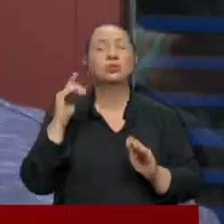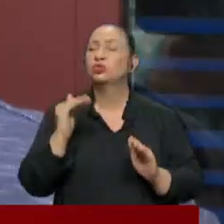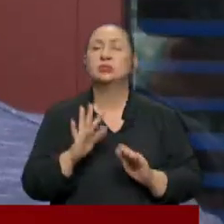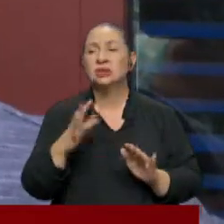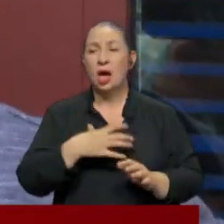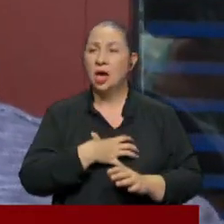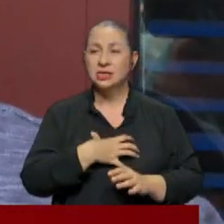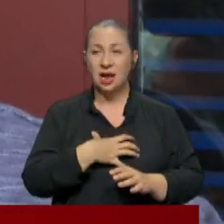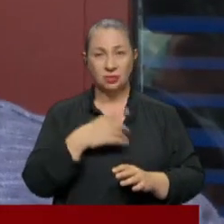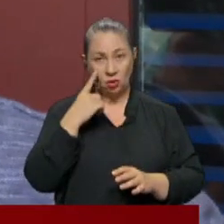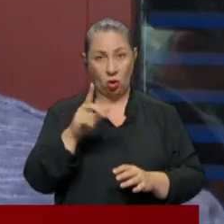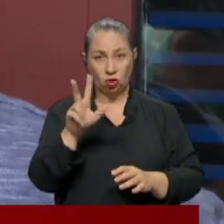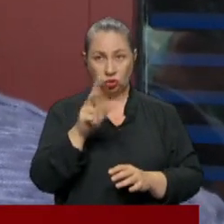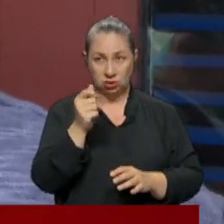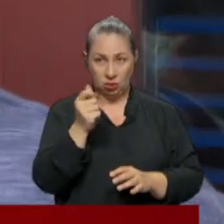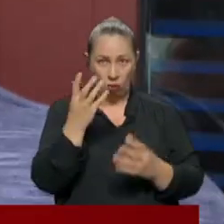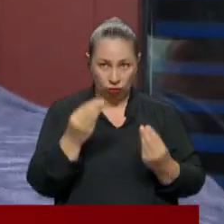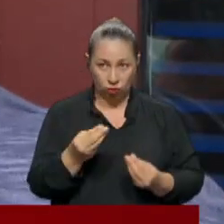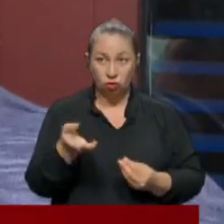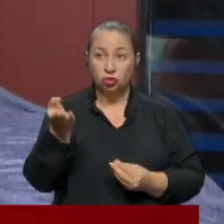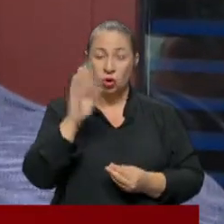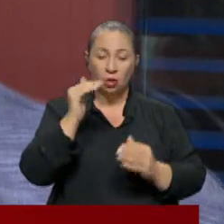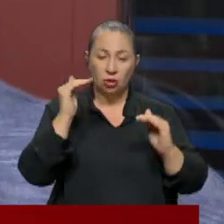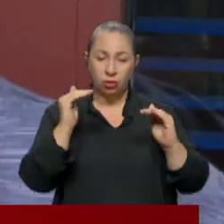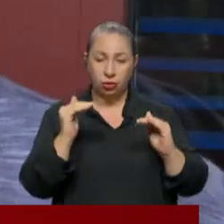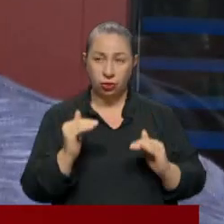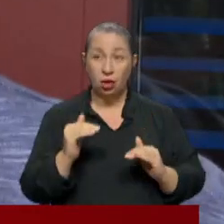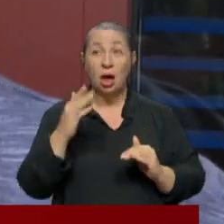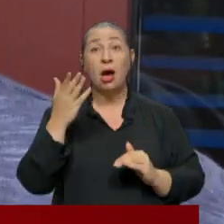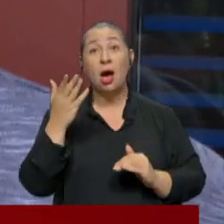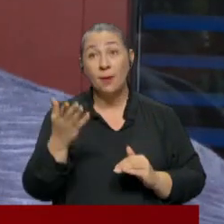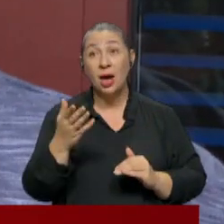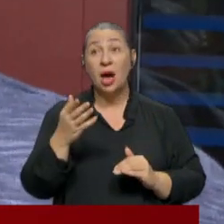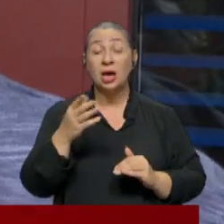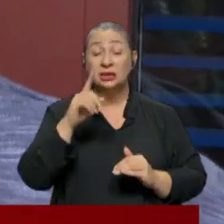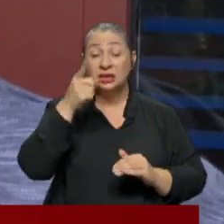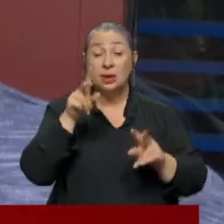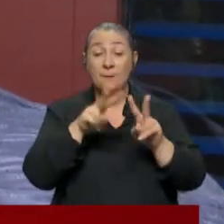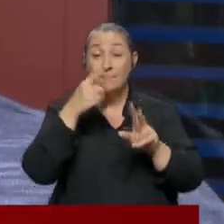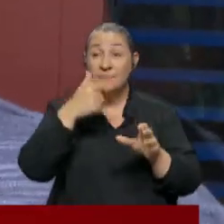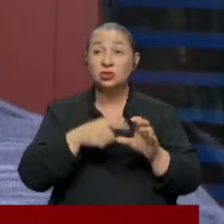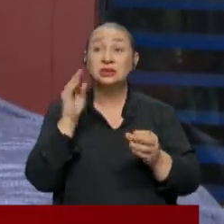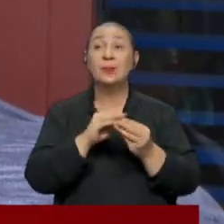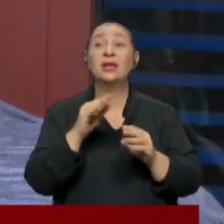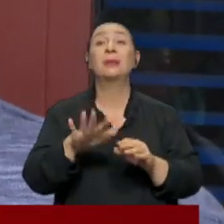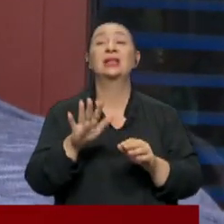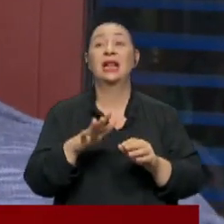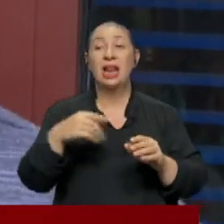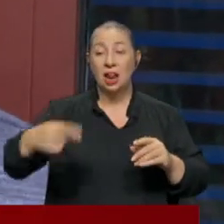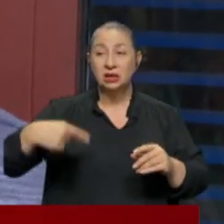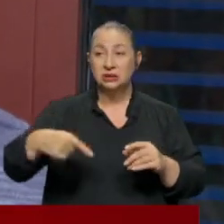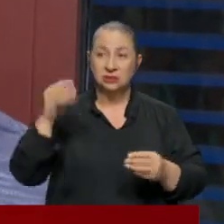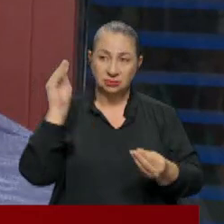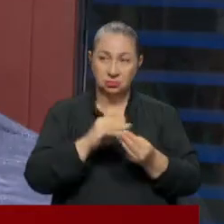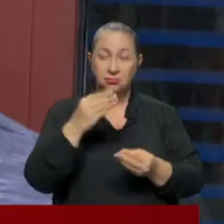Haziran ayında mazot fiyatı 30 liraları bulmuştu. Daha sonra bir düşüşlere geçti. Ama sadece mazota zam gelmemişti ki. Lastiğe geldi.